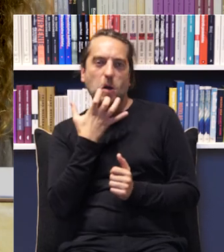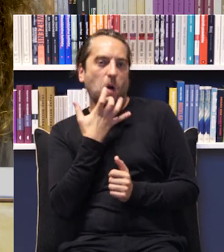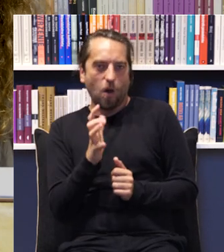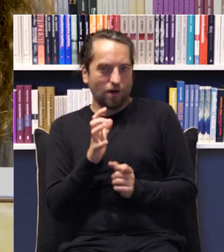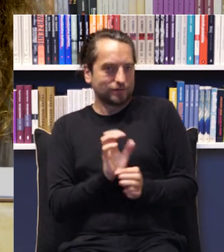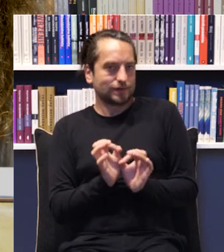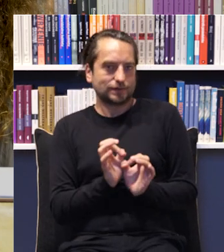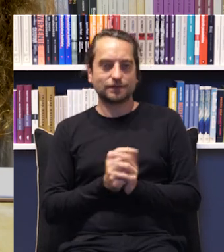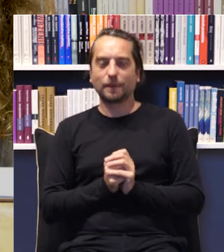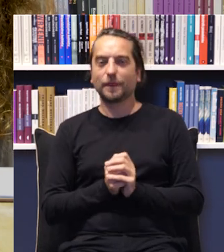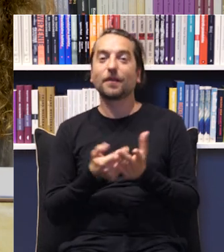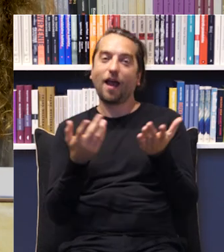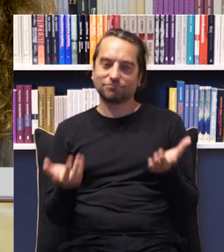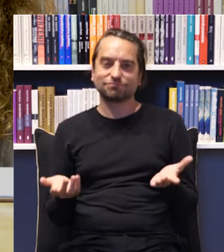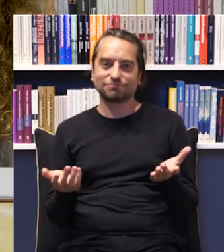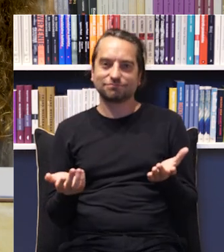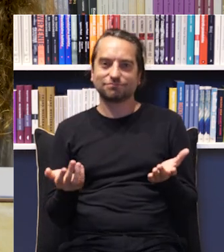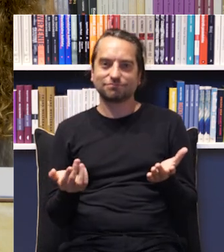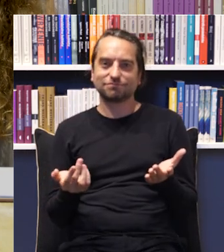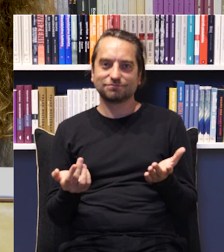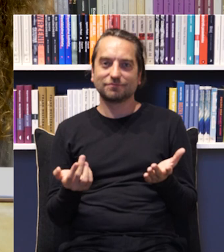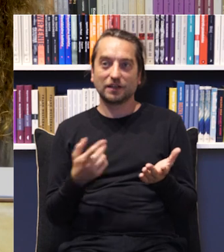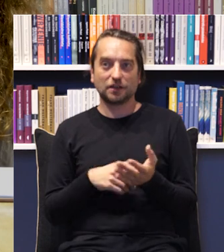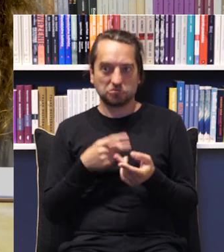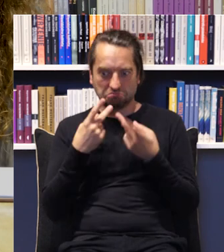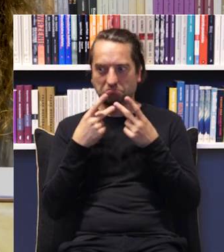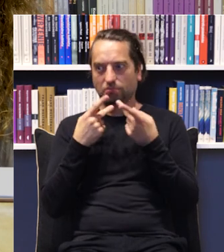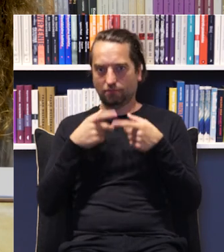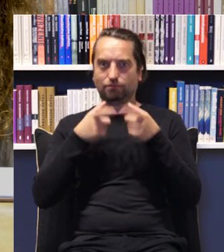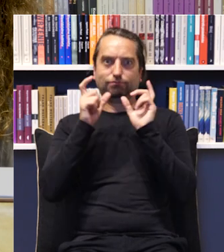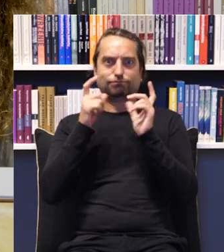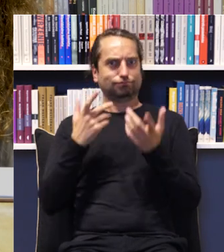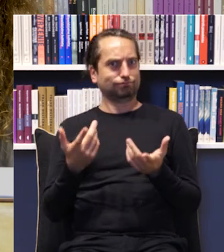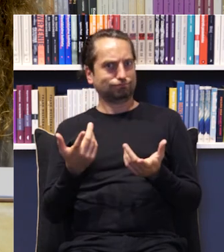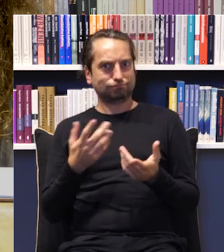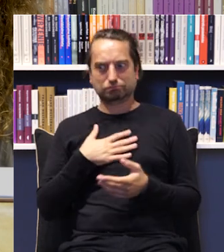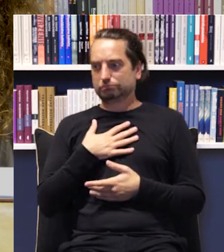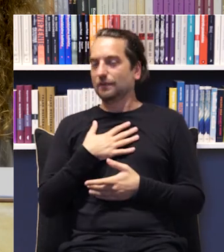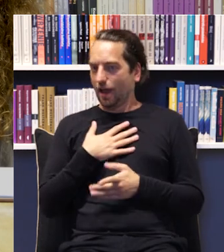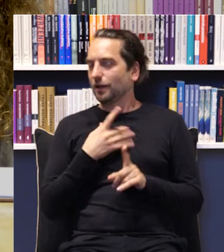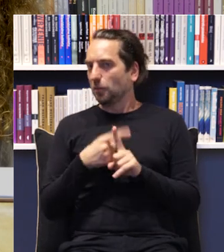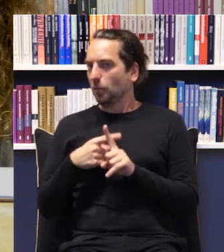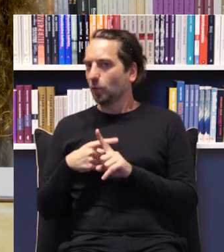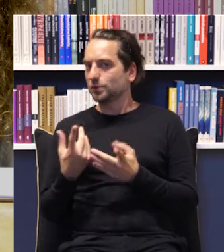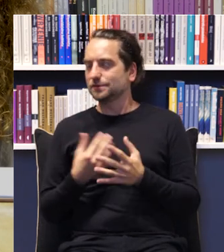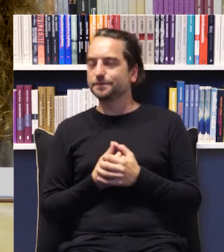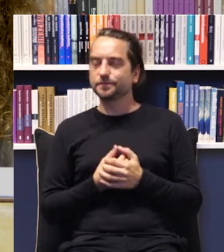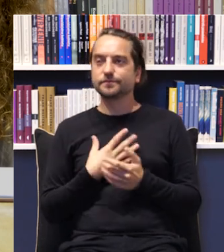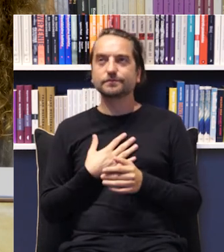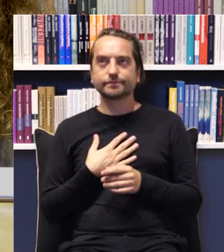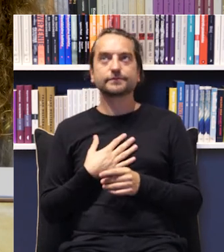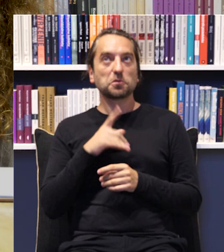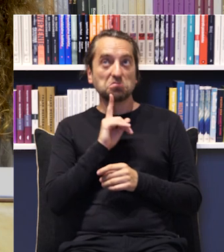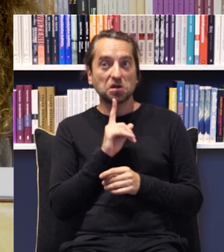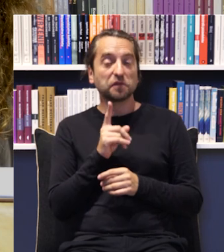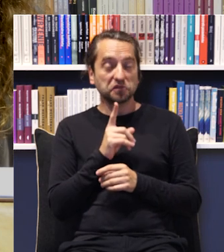sceny są napisane, co było dla mnie właśnie jakimś takim zaskoczeniem, natomiast jakby uważam, że pozytywnym, no bo rzeczywiście gdzieś wychodzi